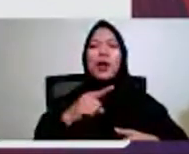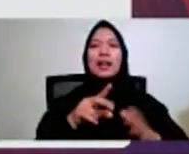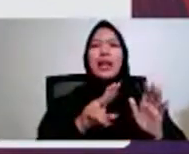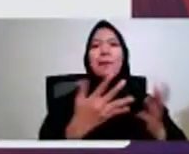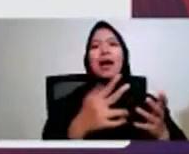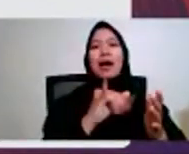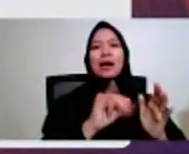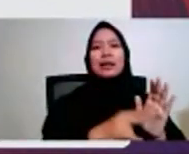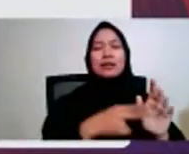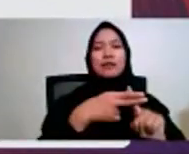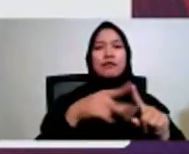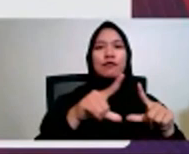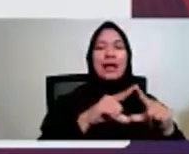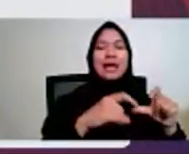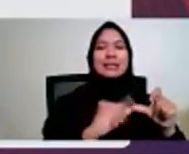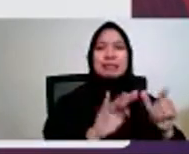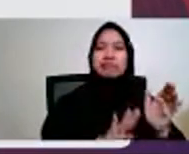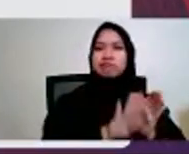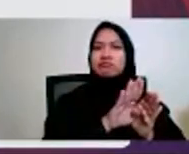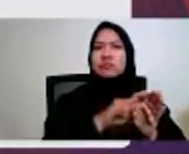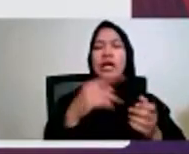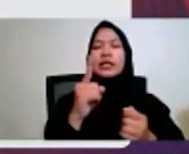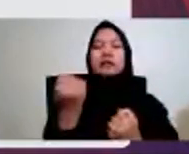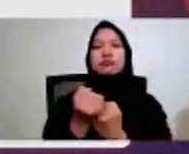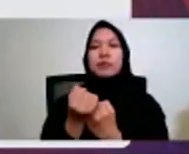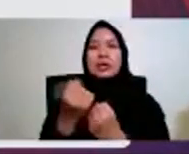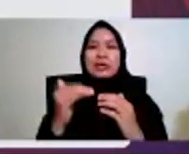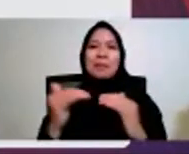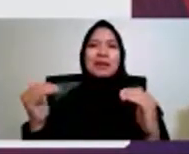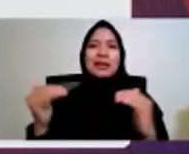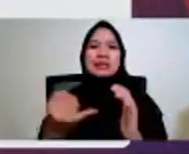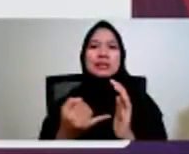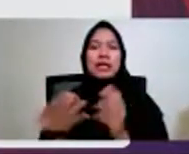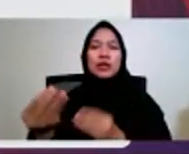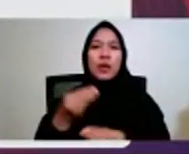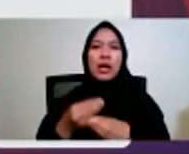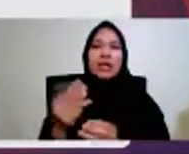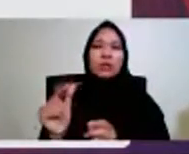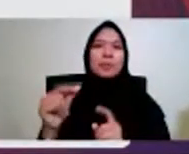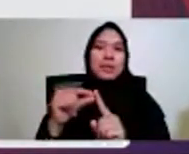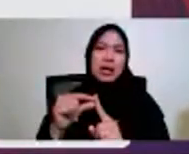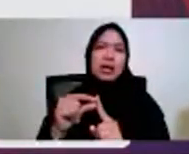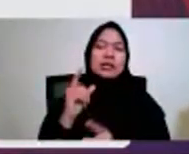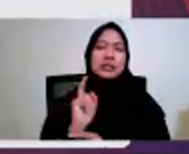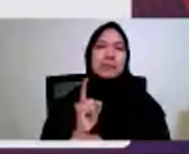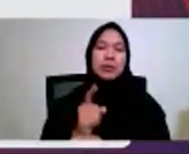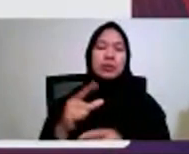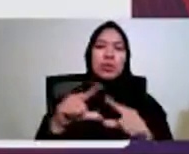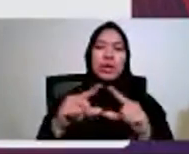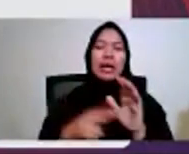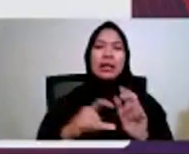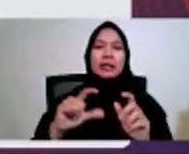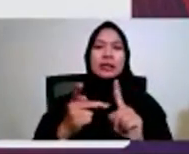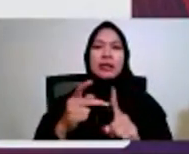dan implasi ini didukung oleh stabilitas nilai tukar Rupiah Oleh karena itu Eng kering tuh